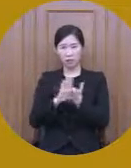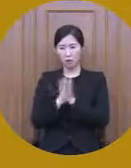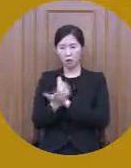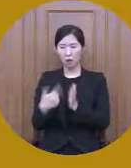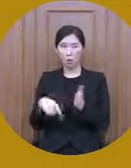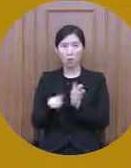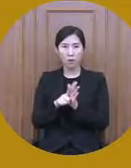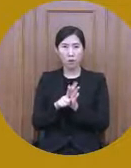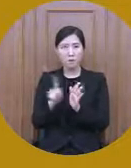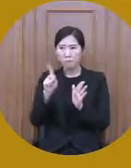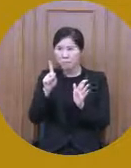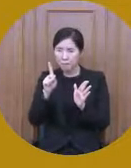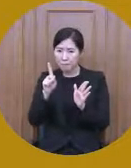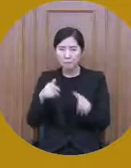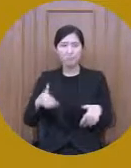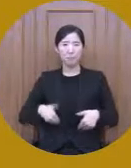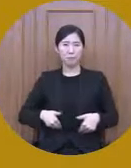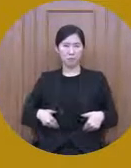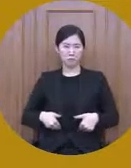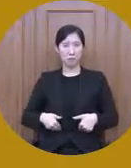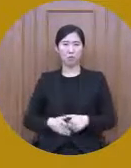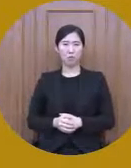우리의 미래는 없다고 봅니다.